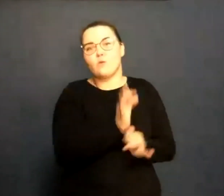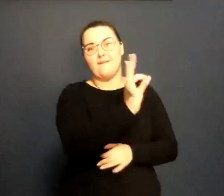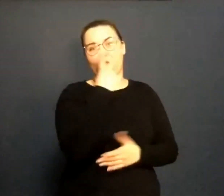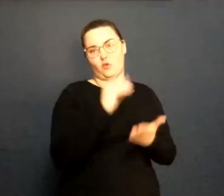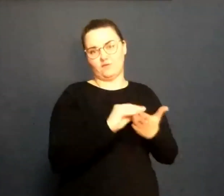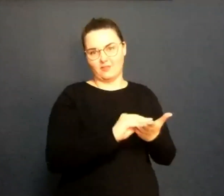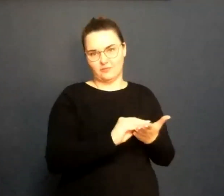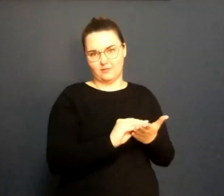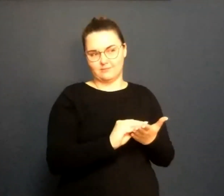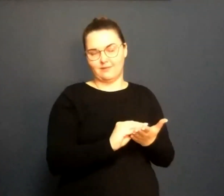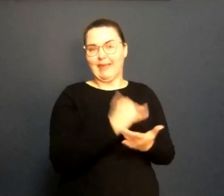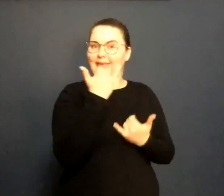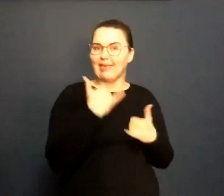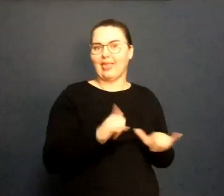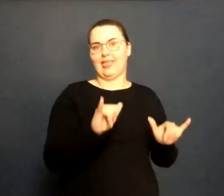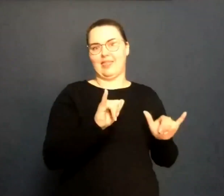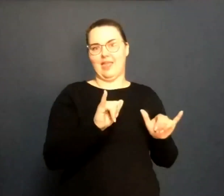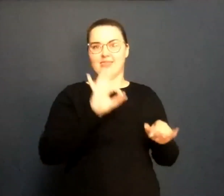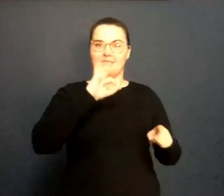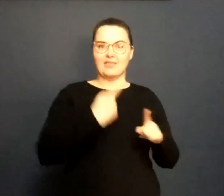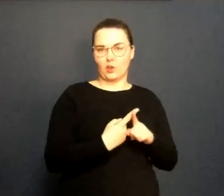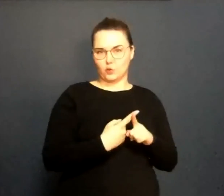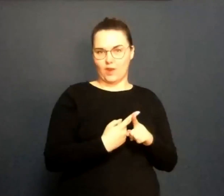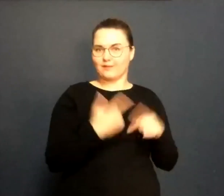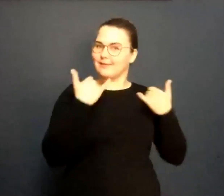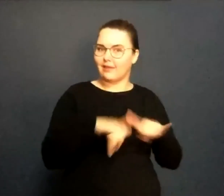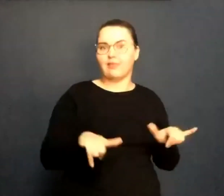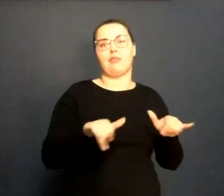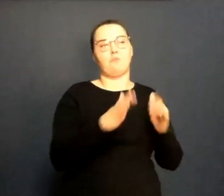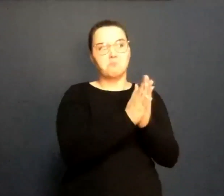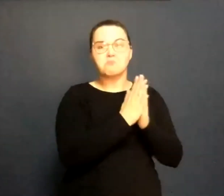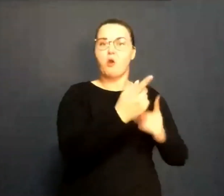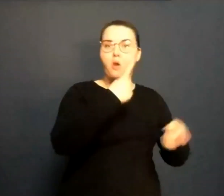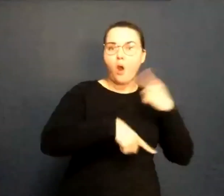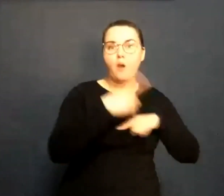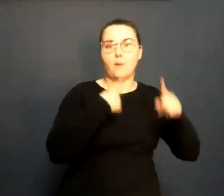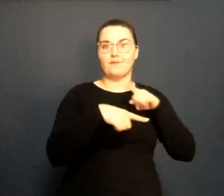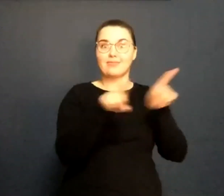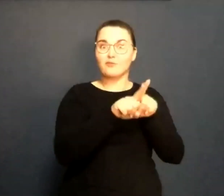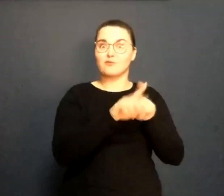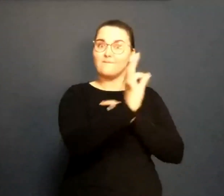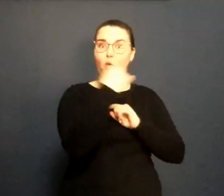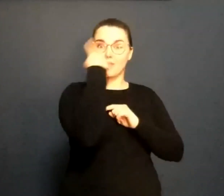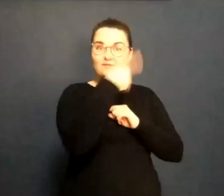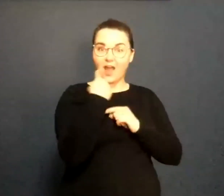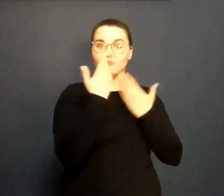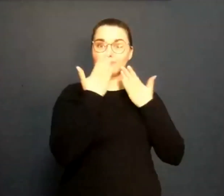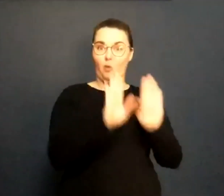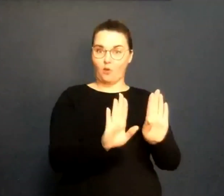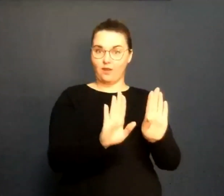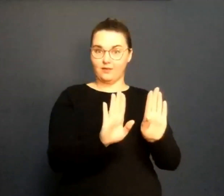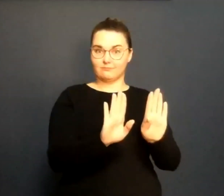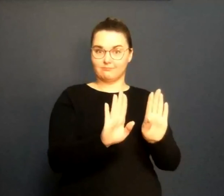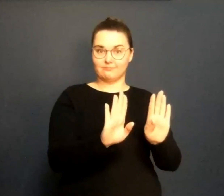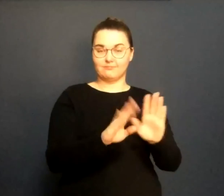seksualności w takim senioralnym wieku, ale również jakby zgodzą się pokazać swoją twarz. Także to było już